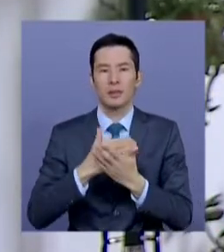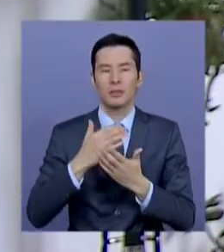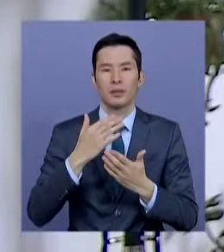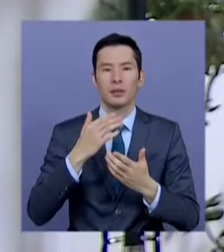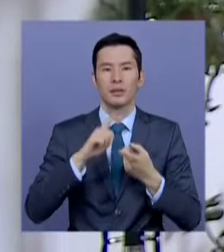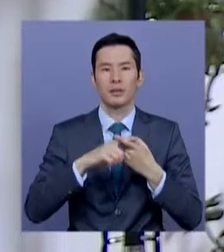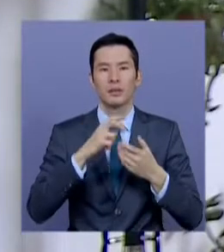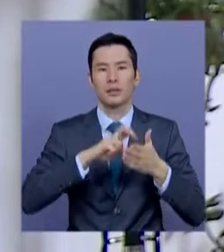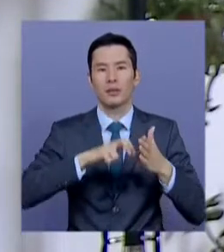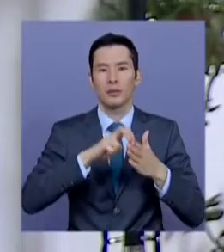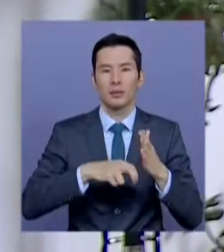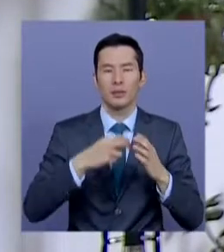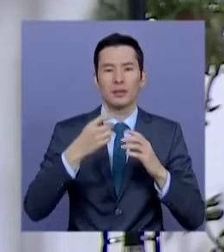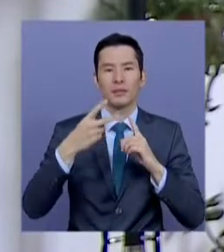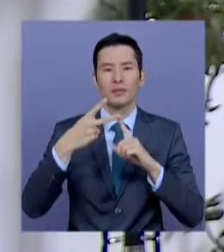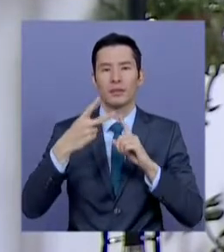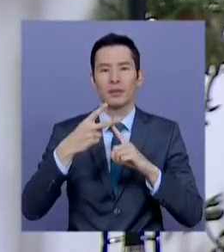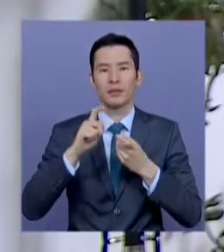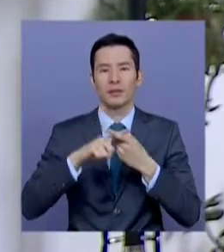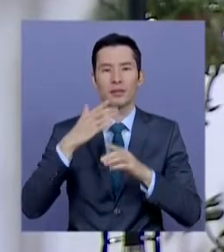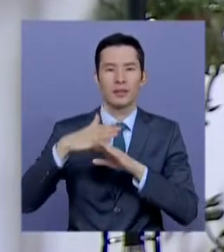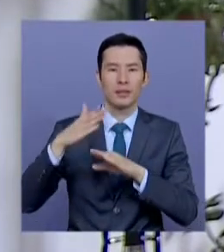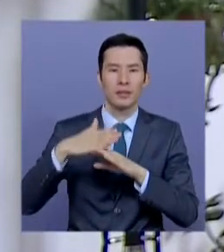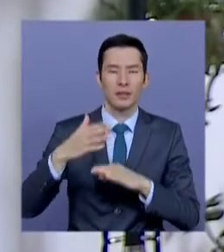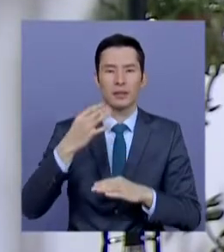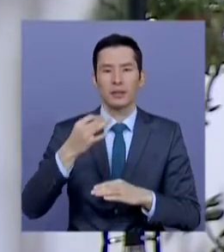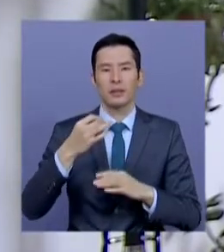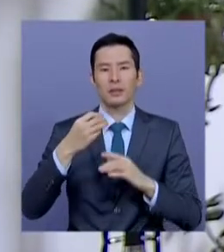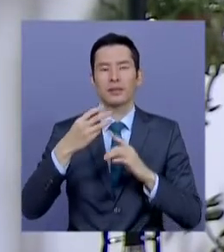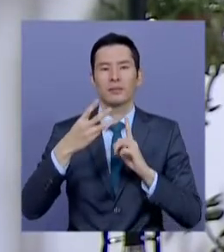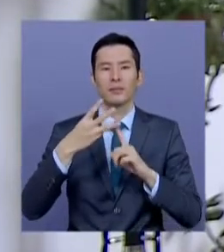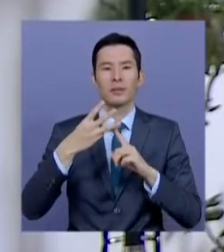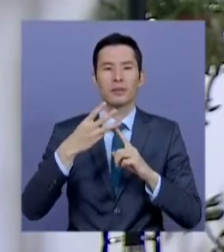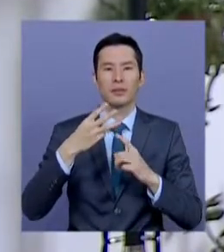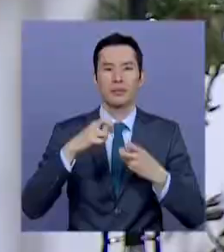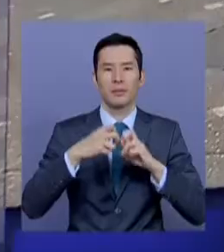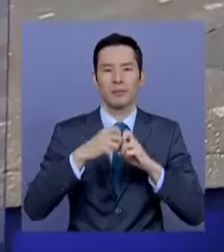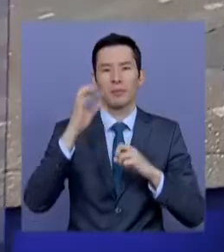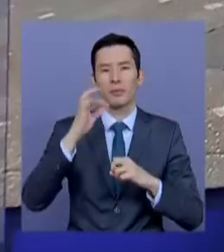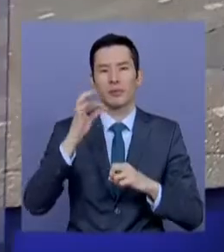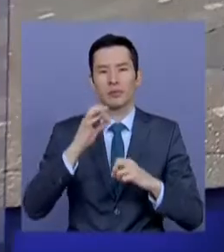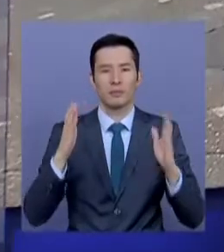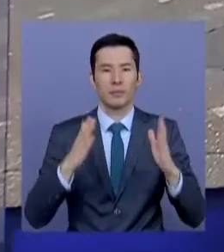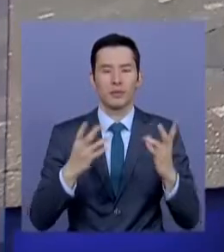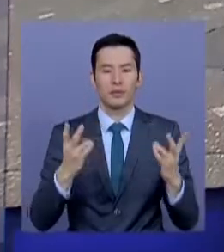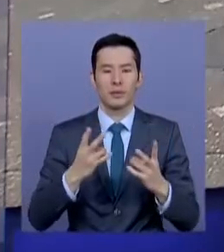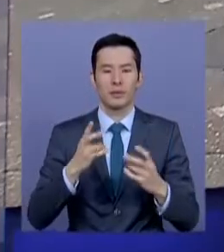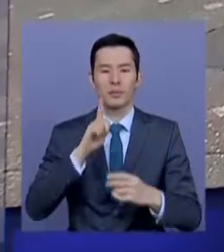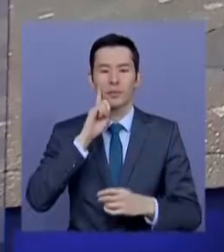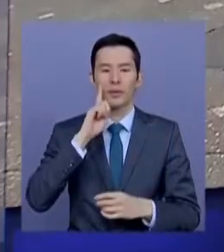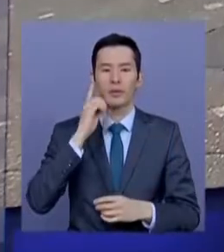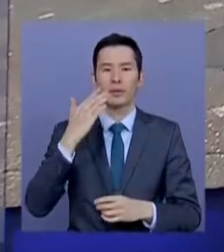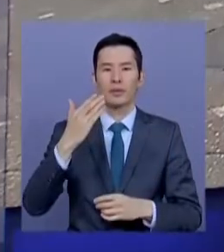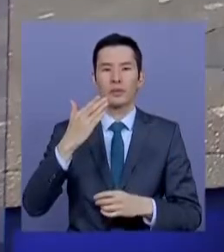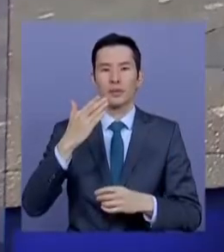салық жағынан, екінші мына несие жағынан осының нелерінің мөлшерлерін төмендету керек. Жастар саясатын